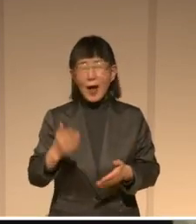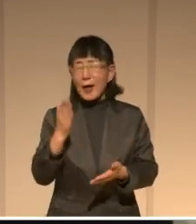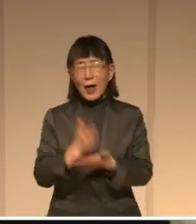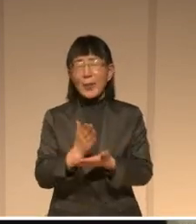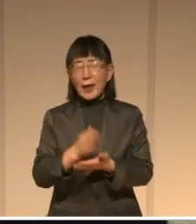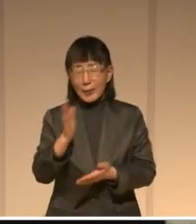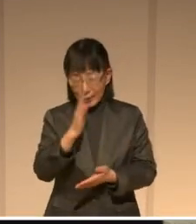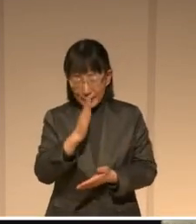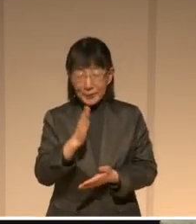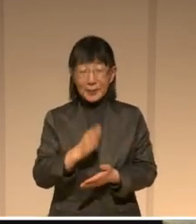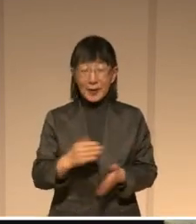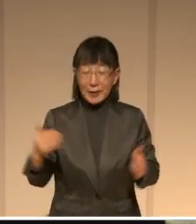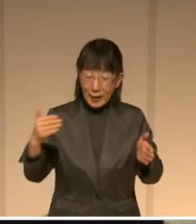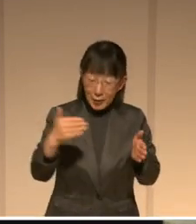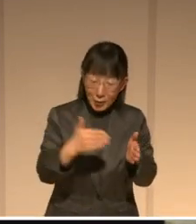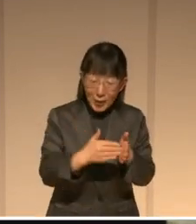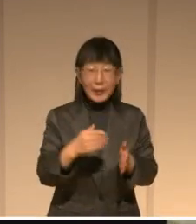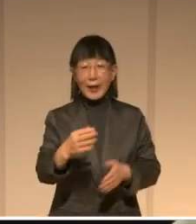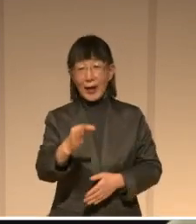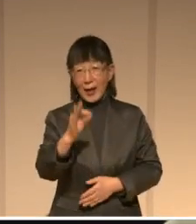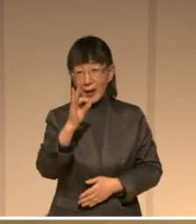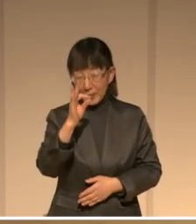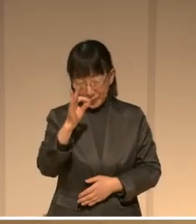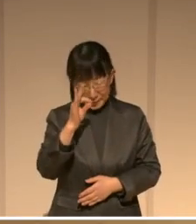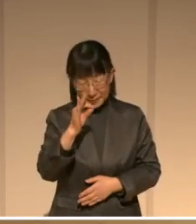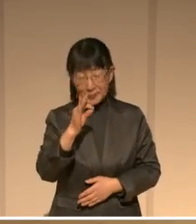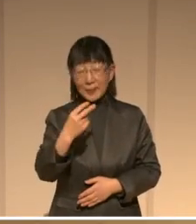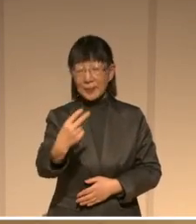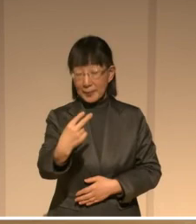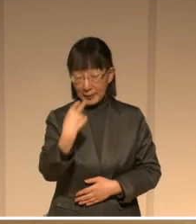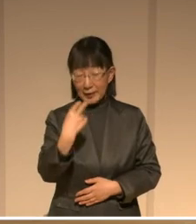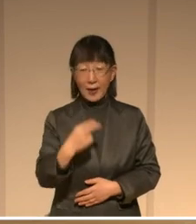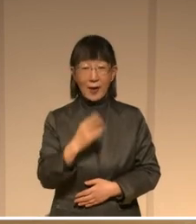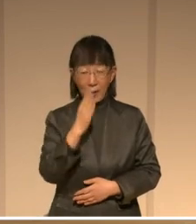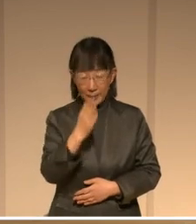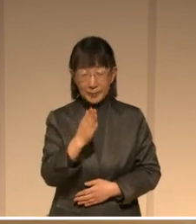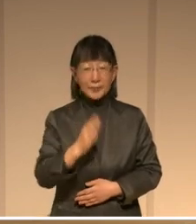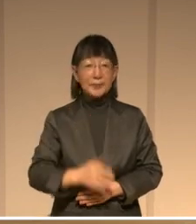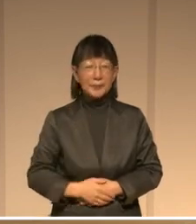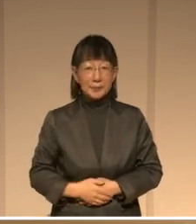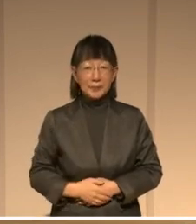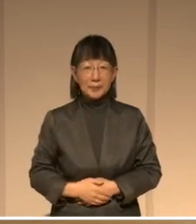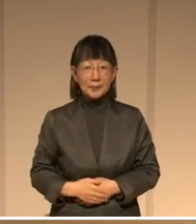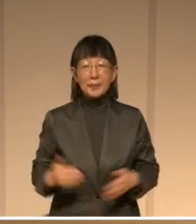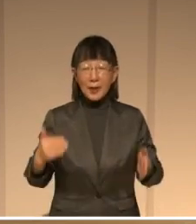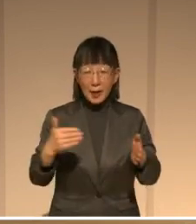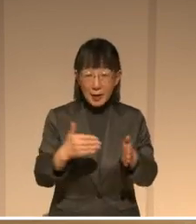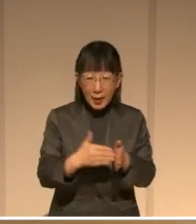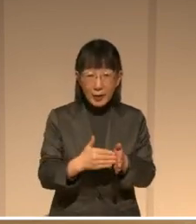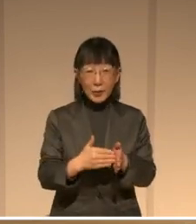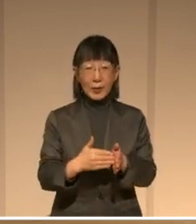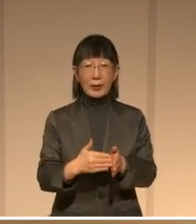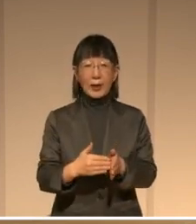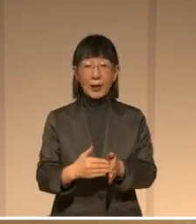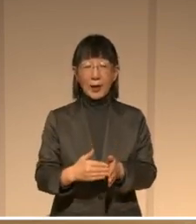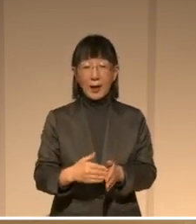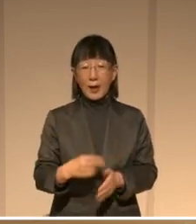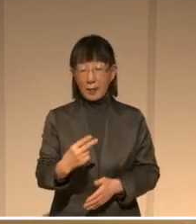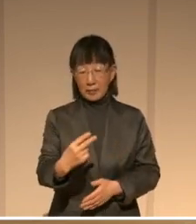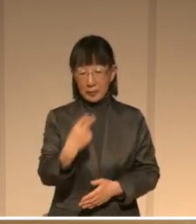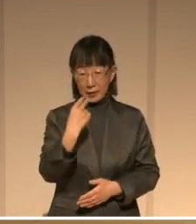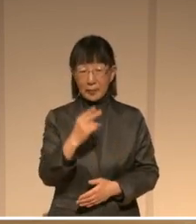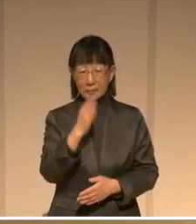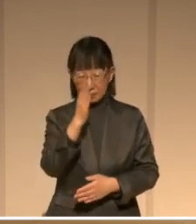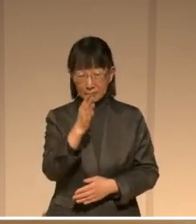ですねはいここまでご覧になった方はきっと最後までご覧になると思いますけど本当にあのそれぞれの役回りそしてパフォーマー